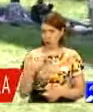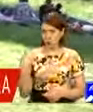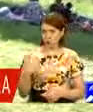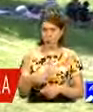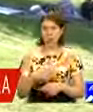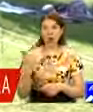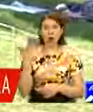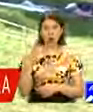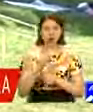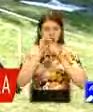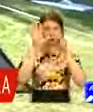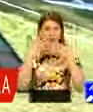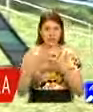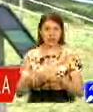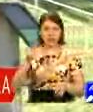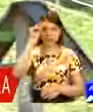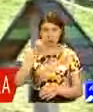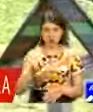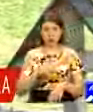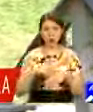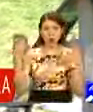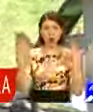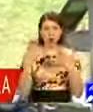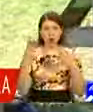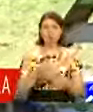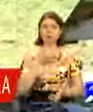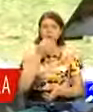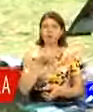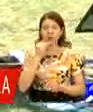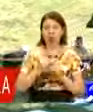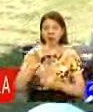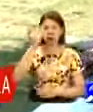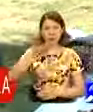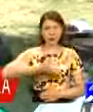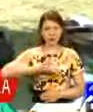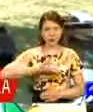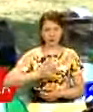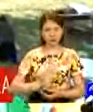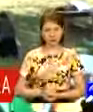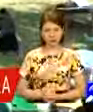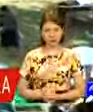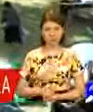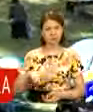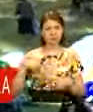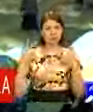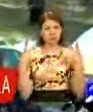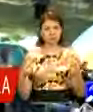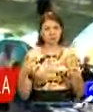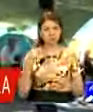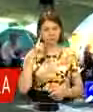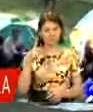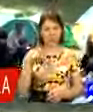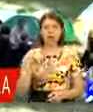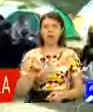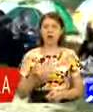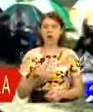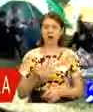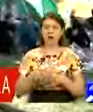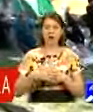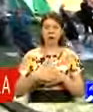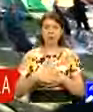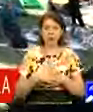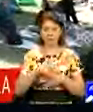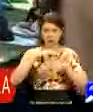încep de la ora 5 dimineata iar la ora 9:00 va ține o predică la înălțarea simti tu Andrei putem atentă să fim de asemenea ca aproape